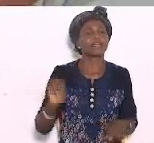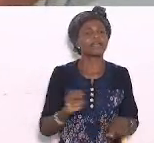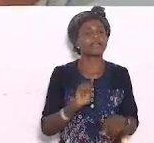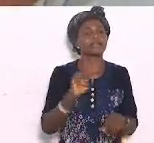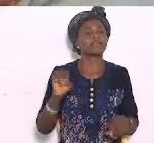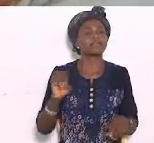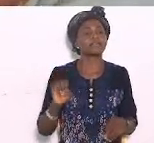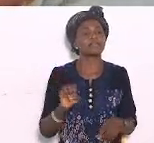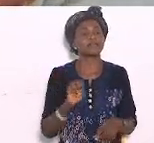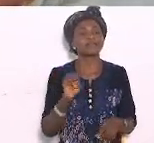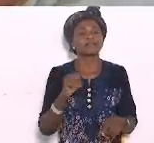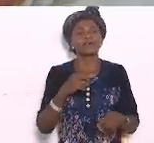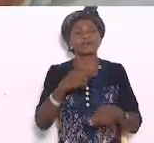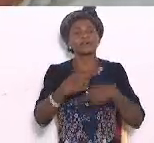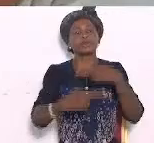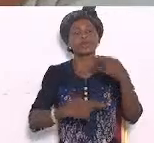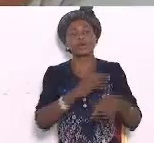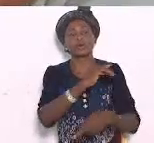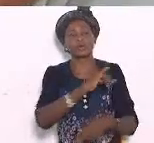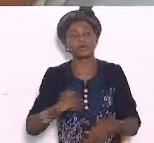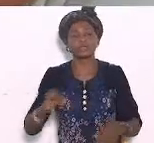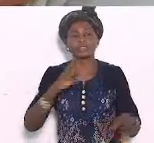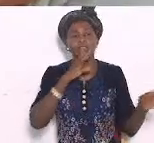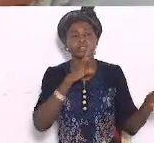S M